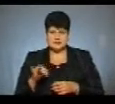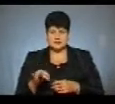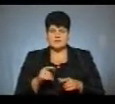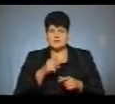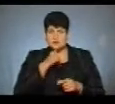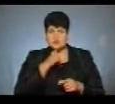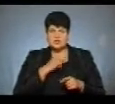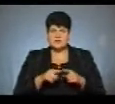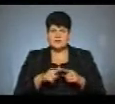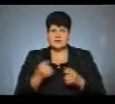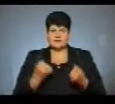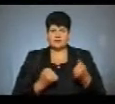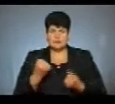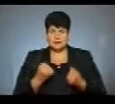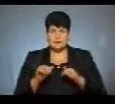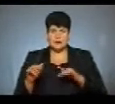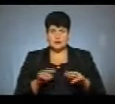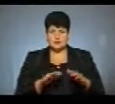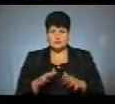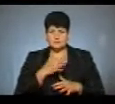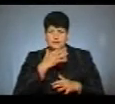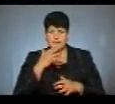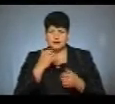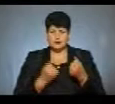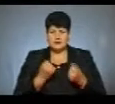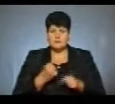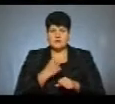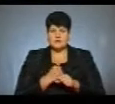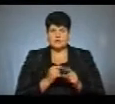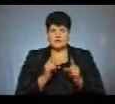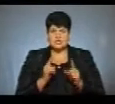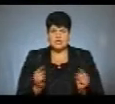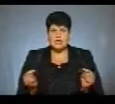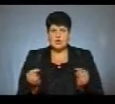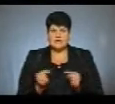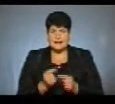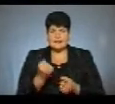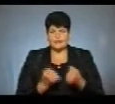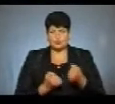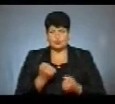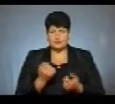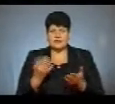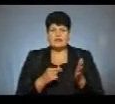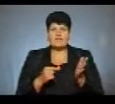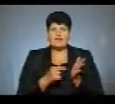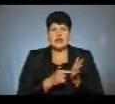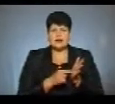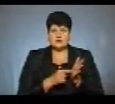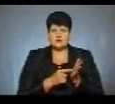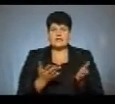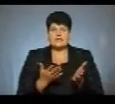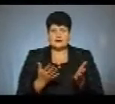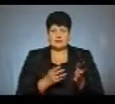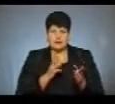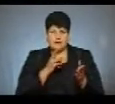автомобілів. При русі ряду автомобілів він спрацьовує тільки на конкретний автомобіль, на який вказано, на який ми